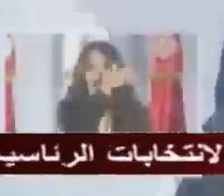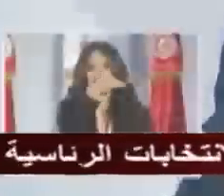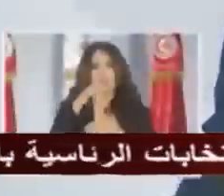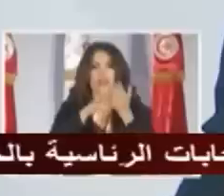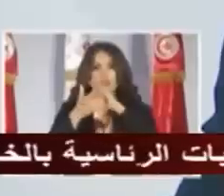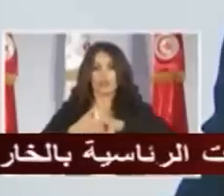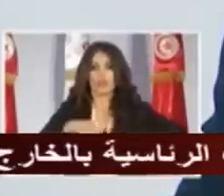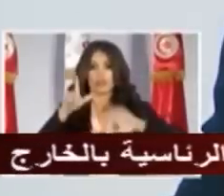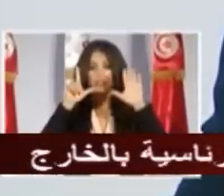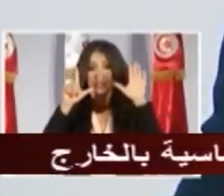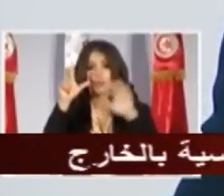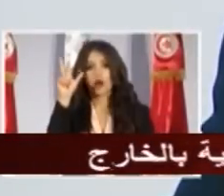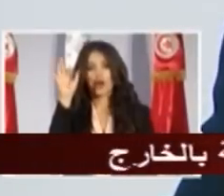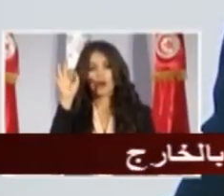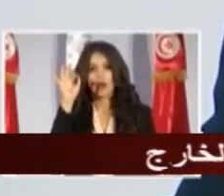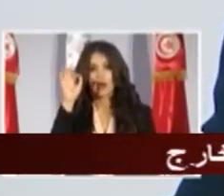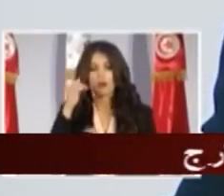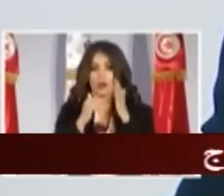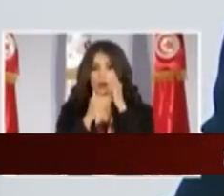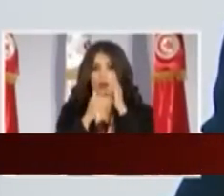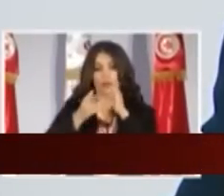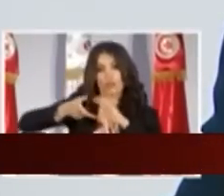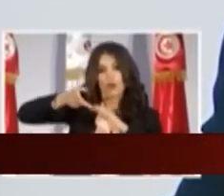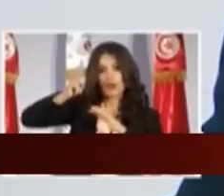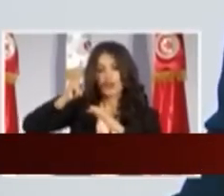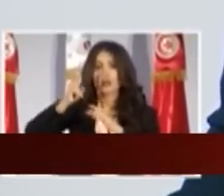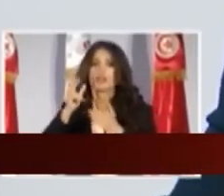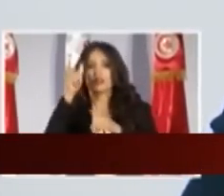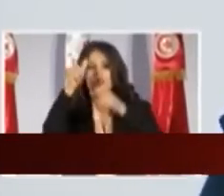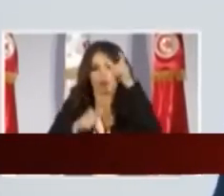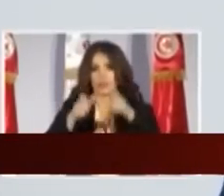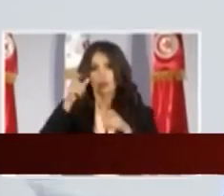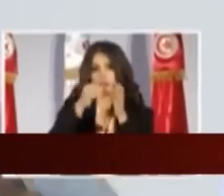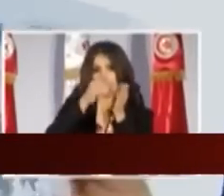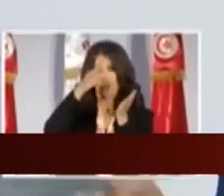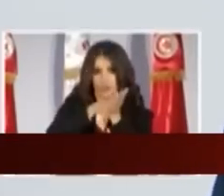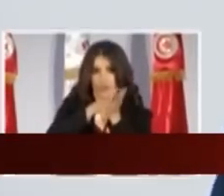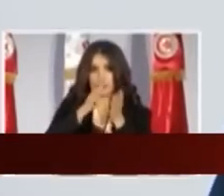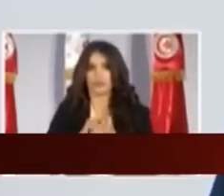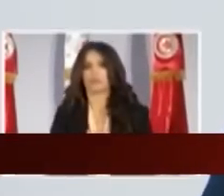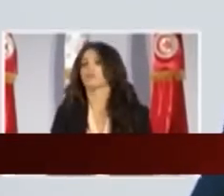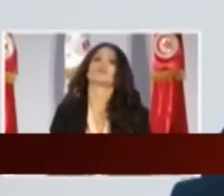سبعه وخمسين 1885 م سجل